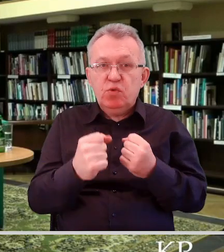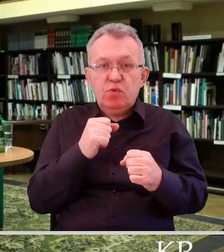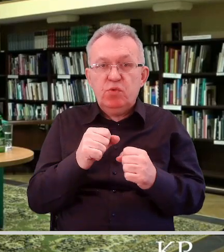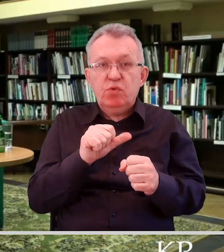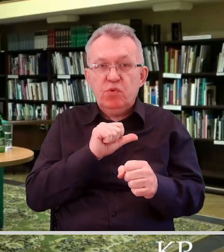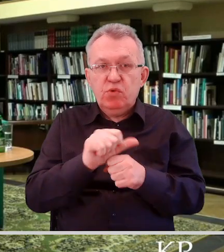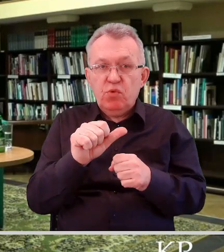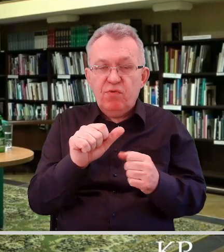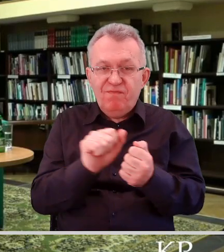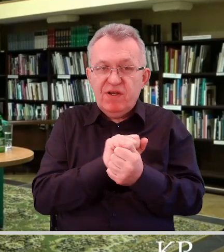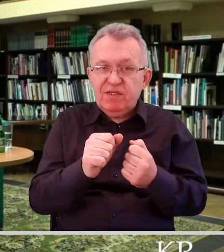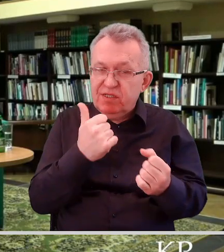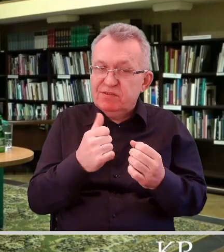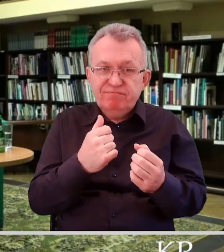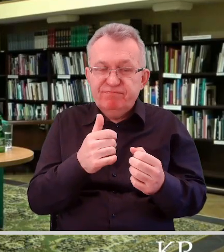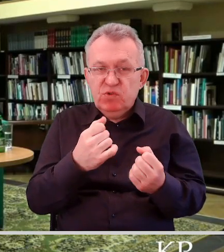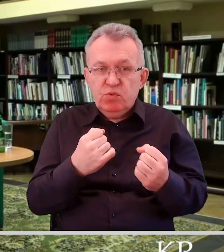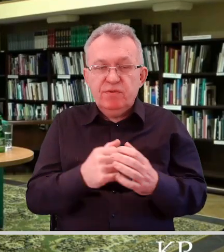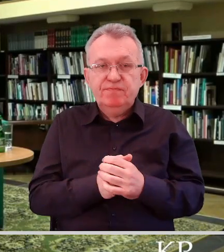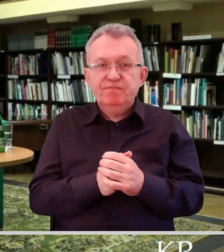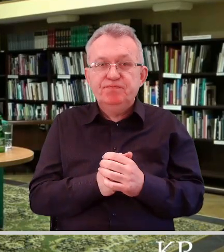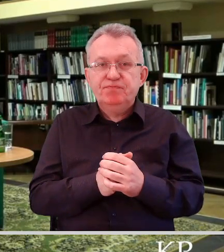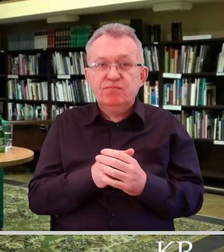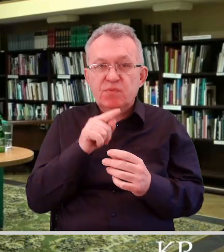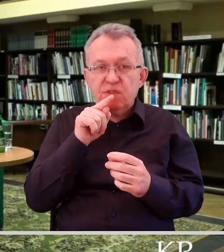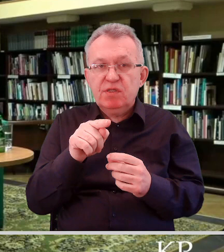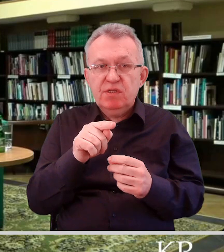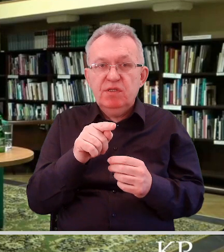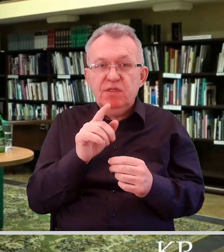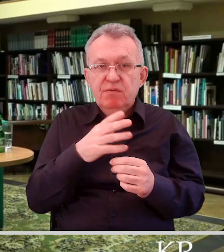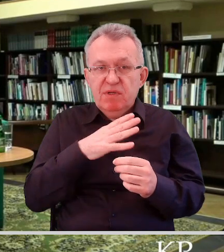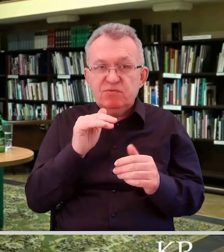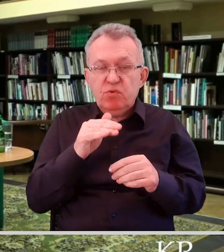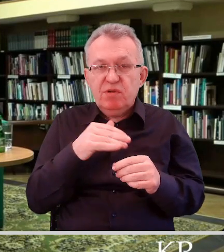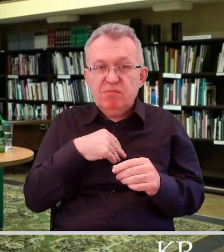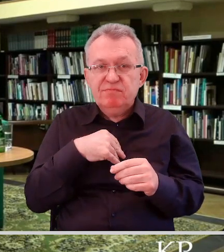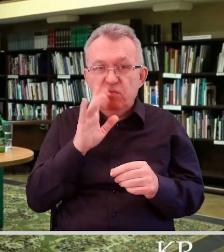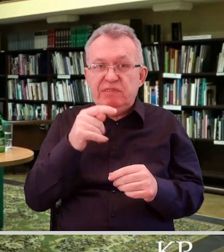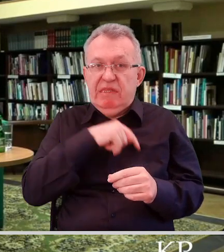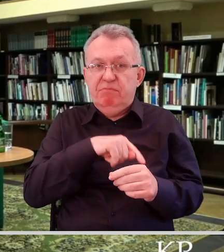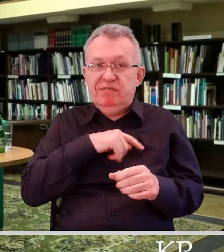chyba do okiełznania, bo ono pędza nas w pozycję depresyjną. Nam jest się trudno